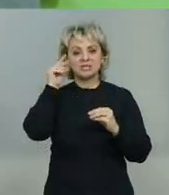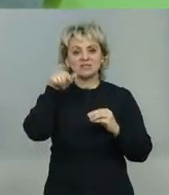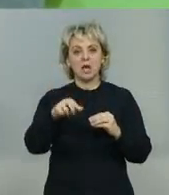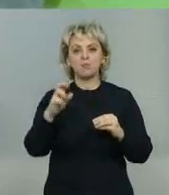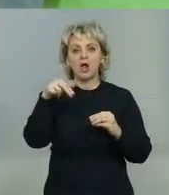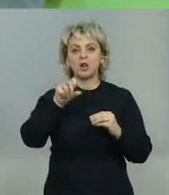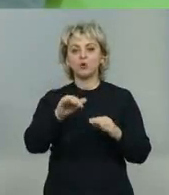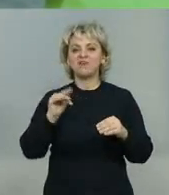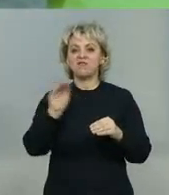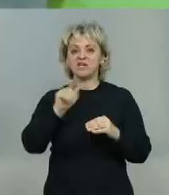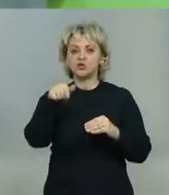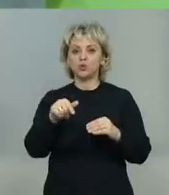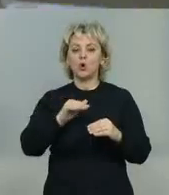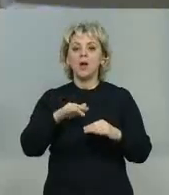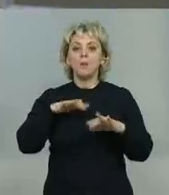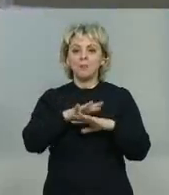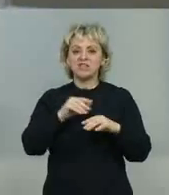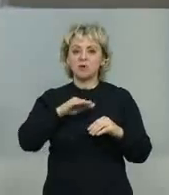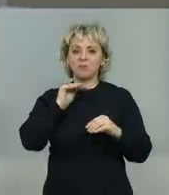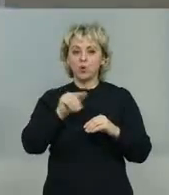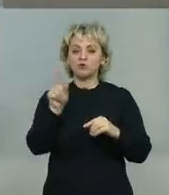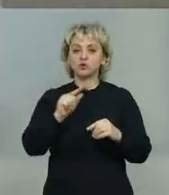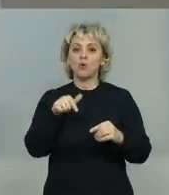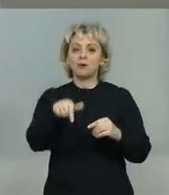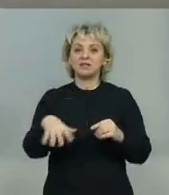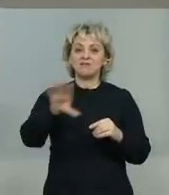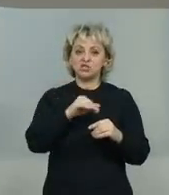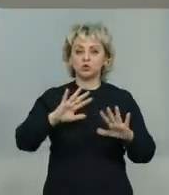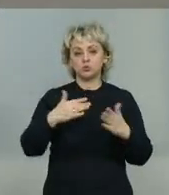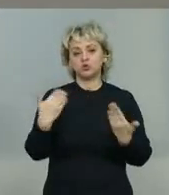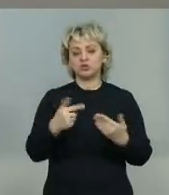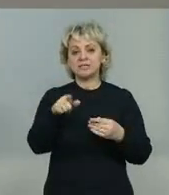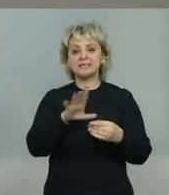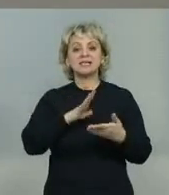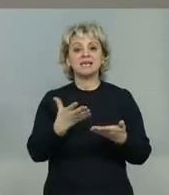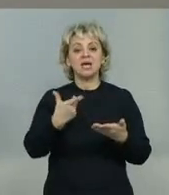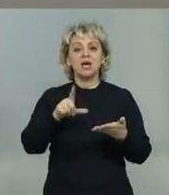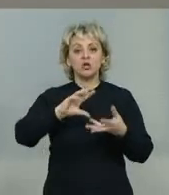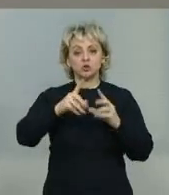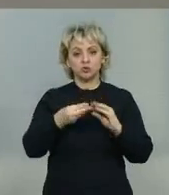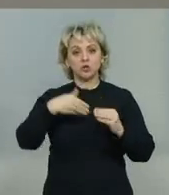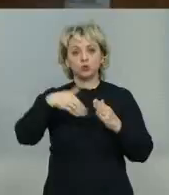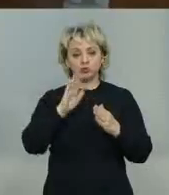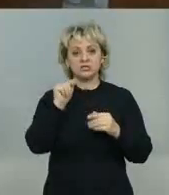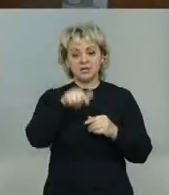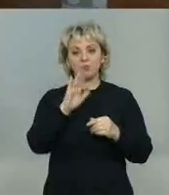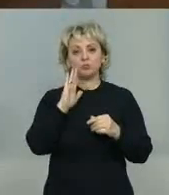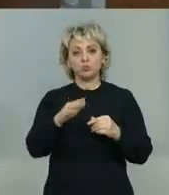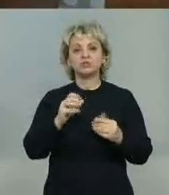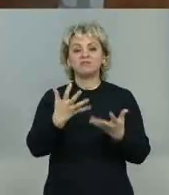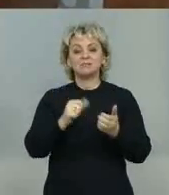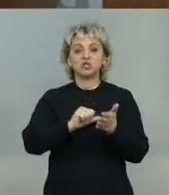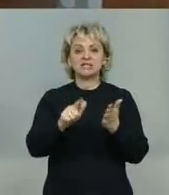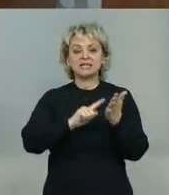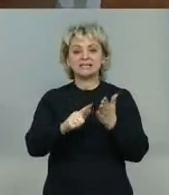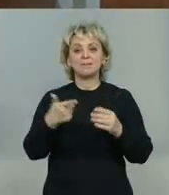обществознание, биологию, физику, профильную математику, чтобы подстраховаться на все случаи. Где результат будет лучше, тем и станет. Наберет